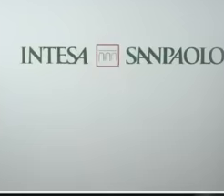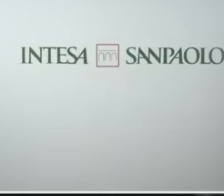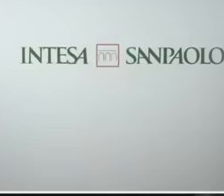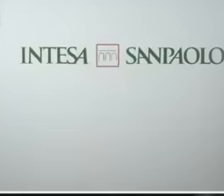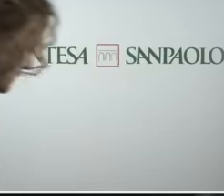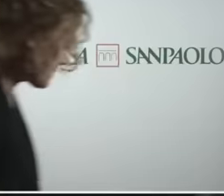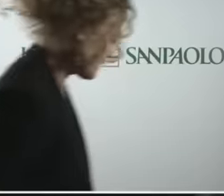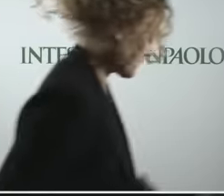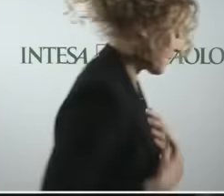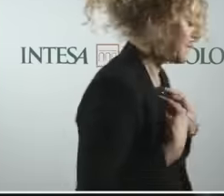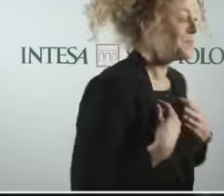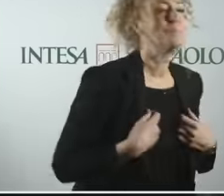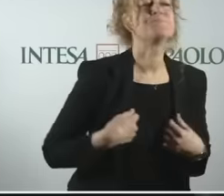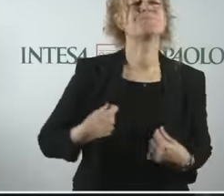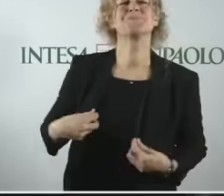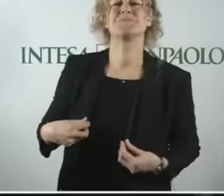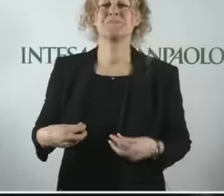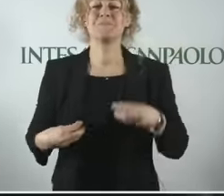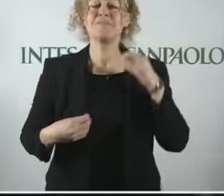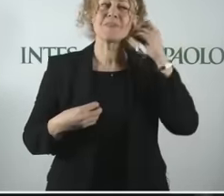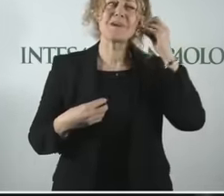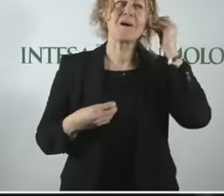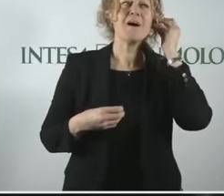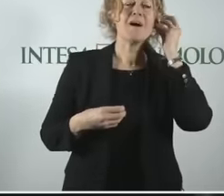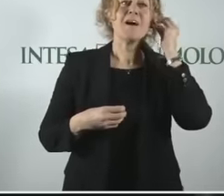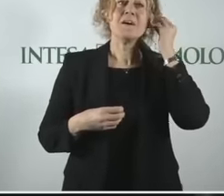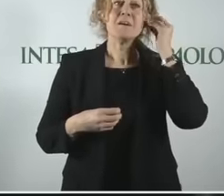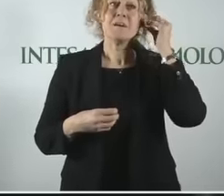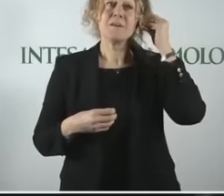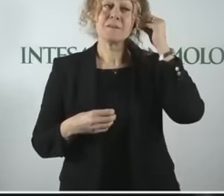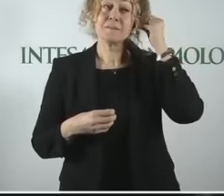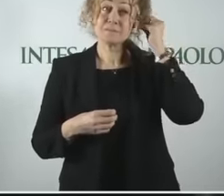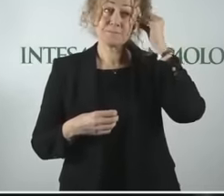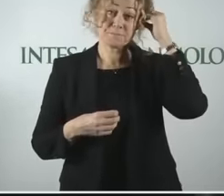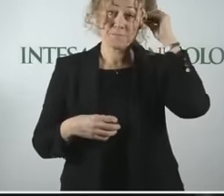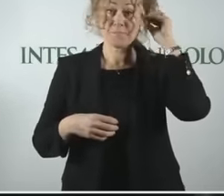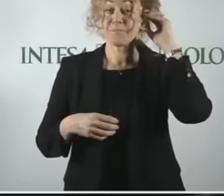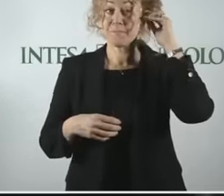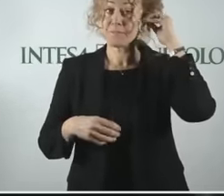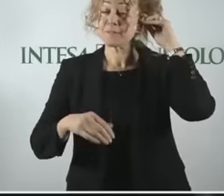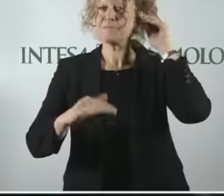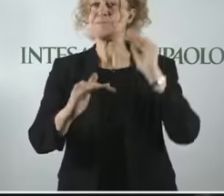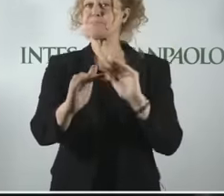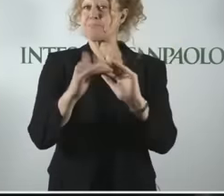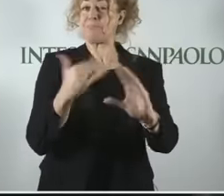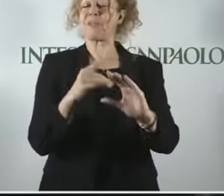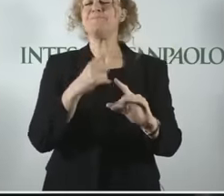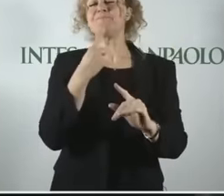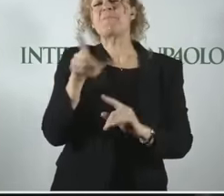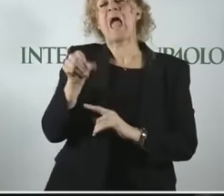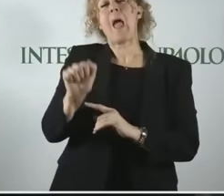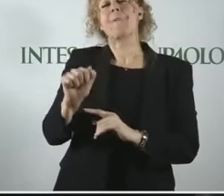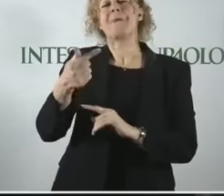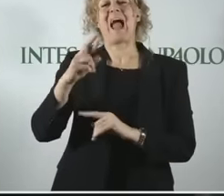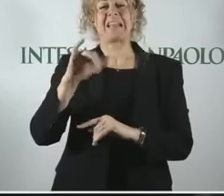San Paolo ner da parte di Patrizia Patrizia si domanda visto che le favole dell'800 e